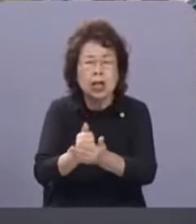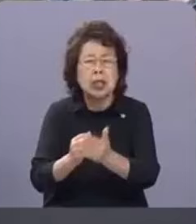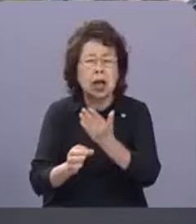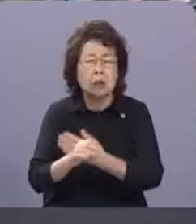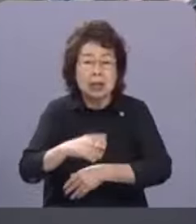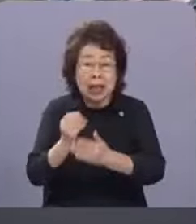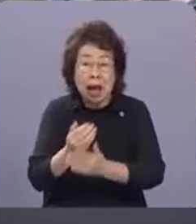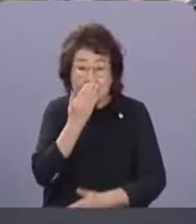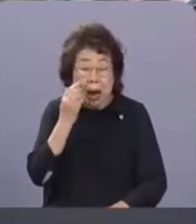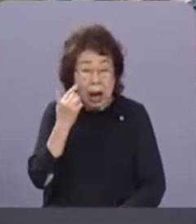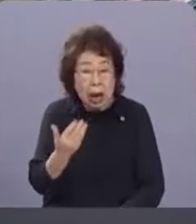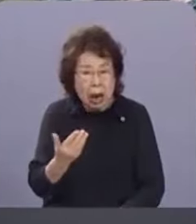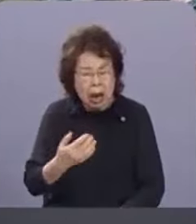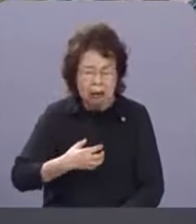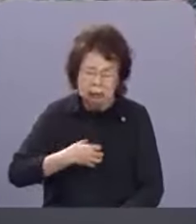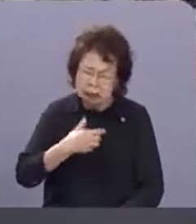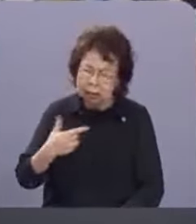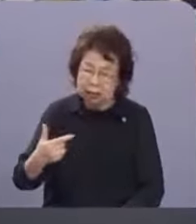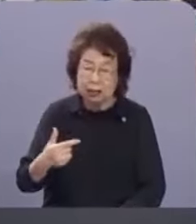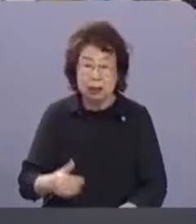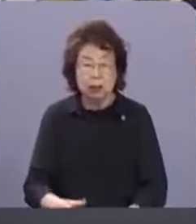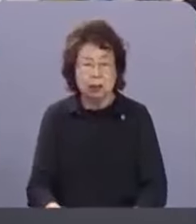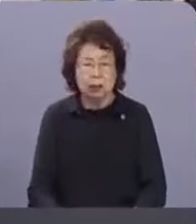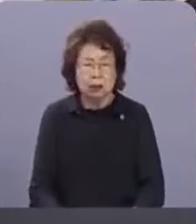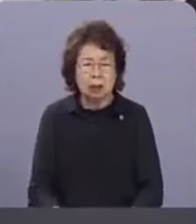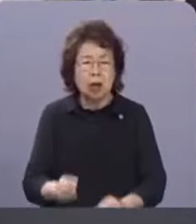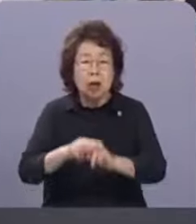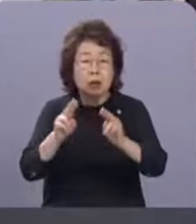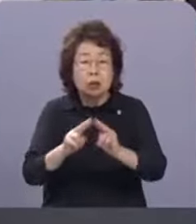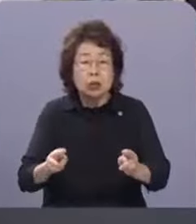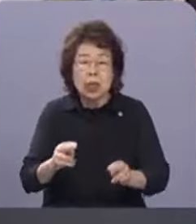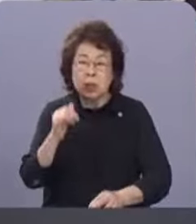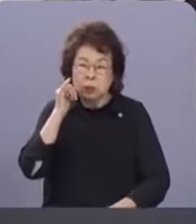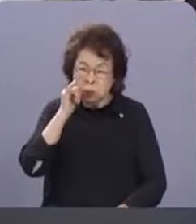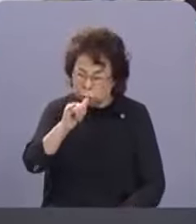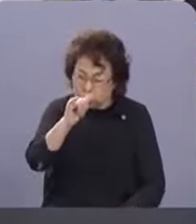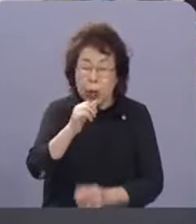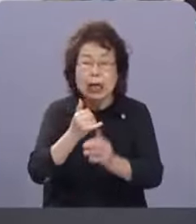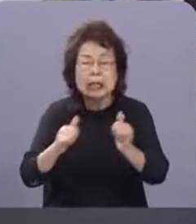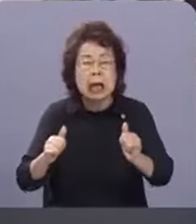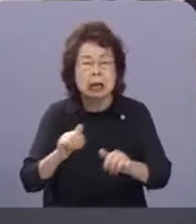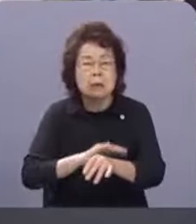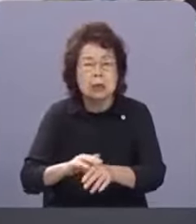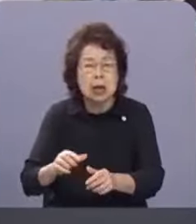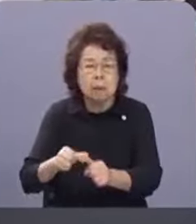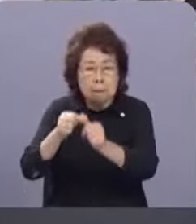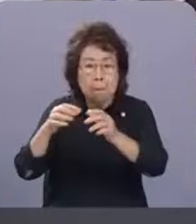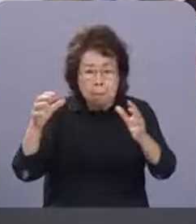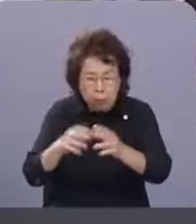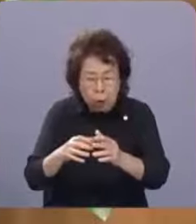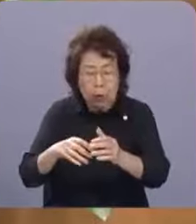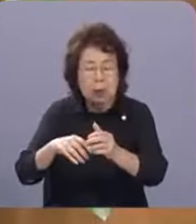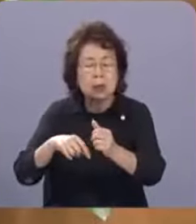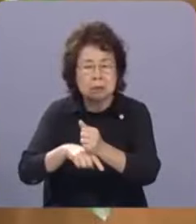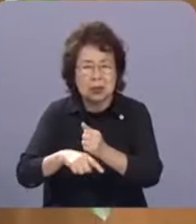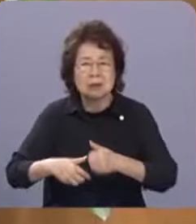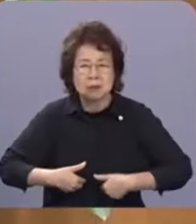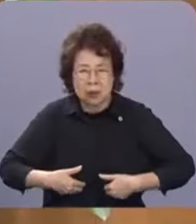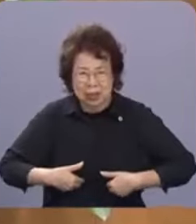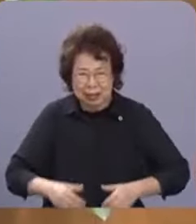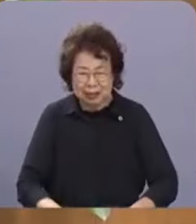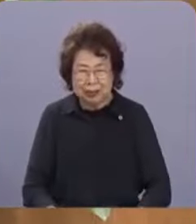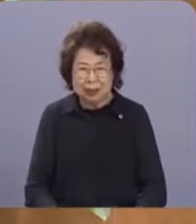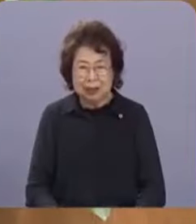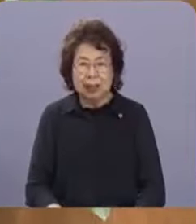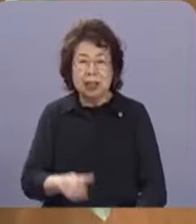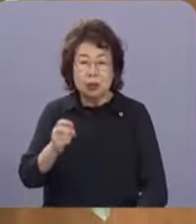있겠느냐 하는 우리가 큽니다 그 국제적인 인재를 모아서 할 때가 이미 되지 않느냐 한국해양